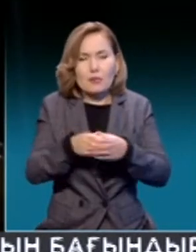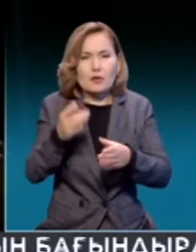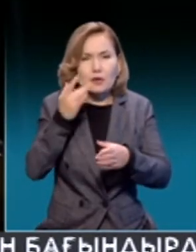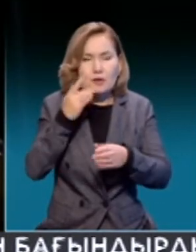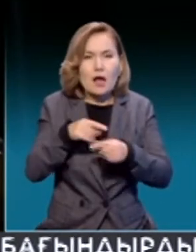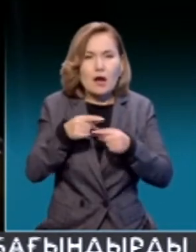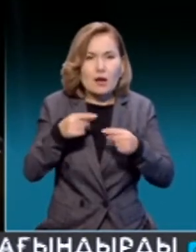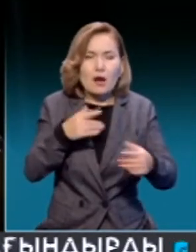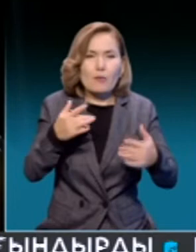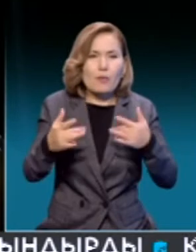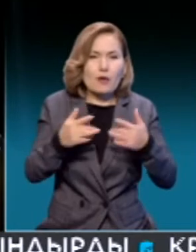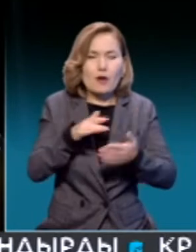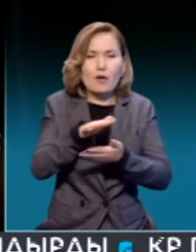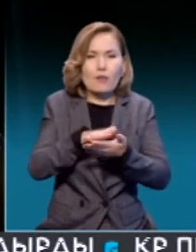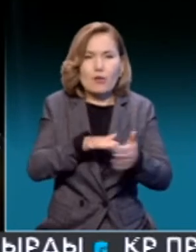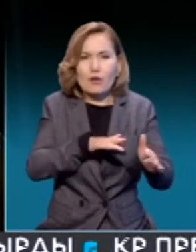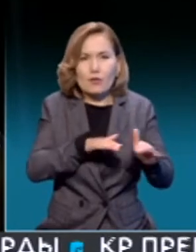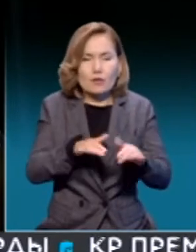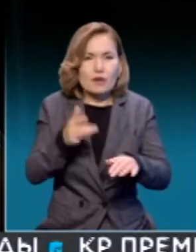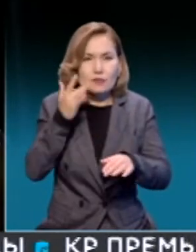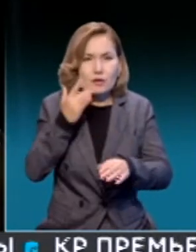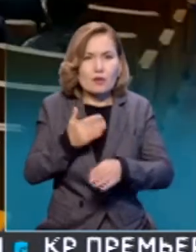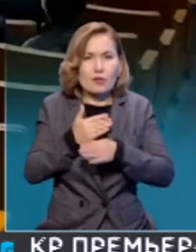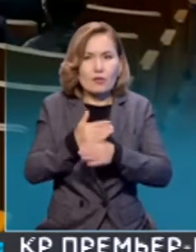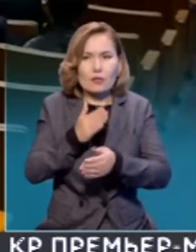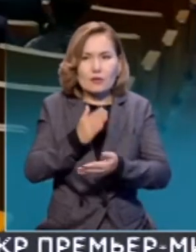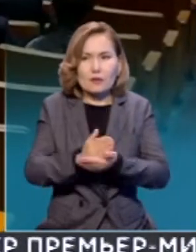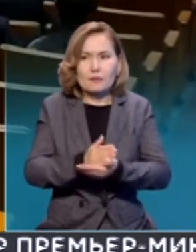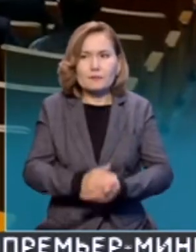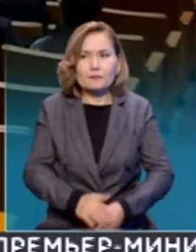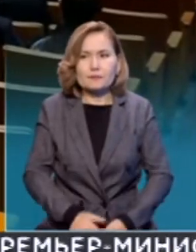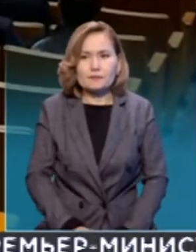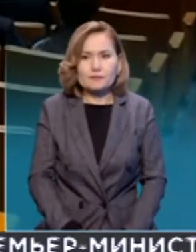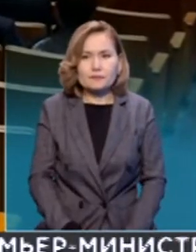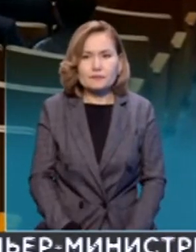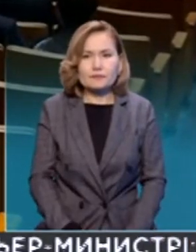түрлі мәдени рухани шараларды ұйымдастырып отырмақ. Жалғас